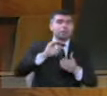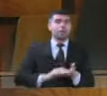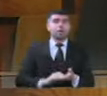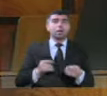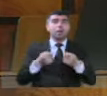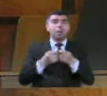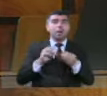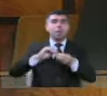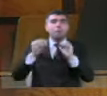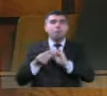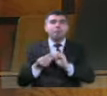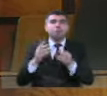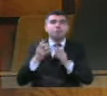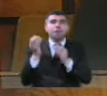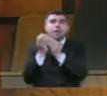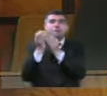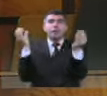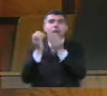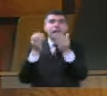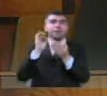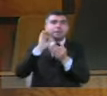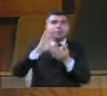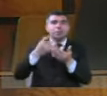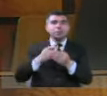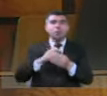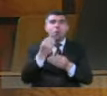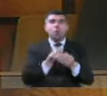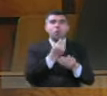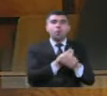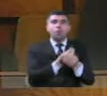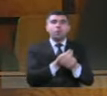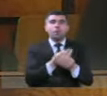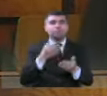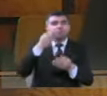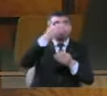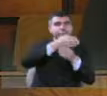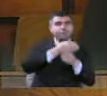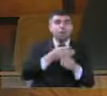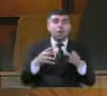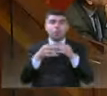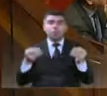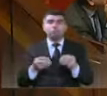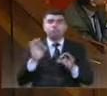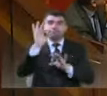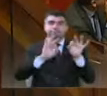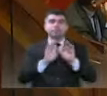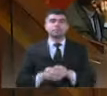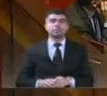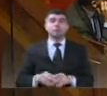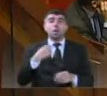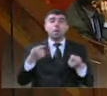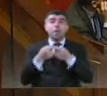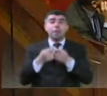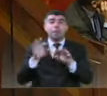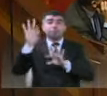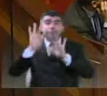في حل اشكاليه النقل المدرسي بالعالم القروي، لا زلنا نرى خصاصا. سؤالي السيد الوزير، ما هي الاجراءات والتدابير التي